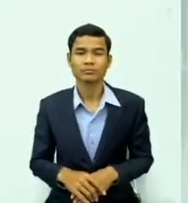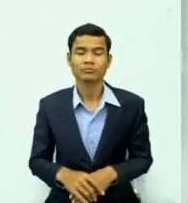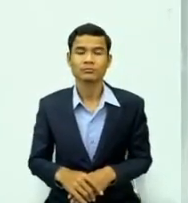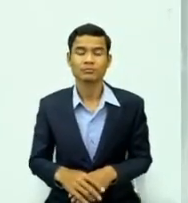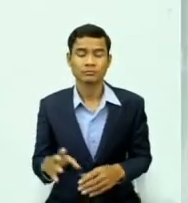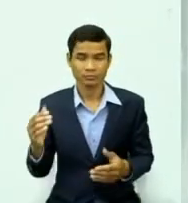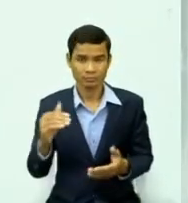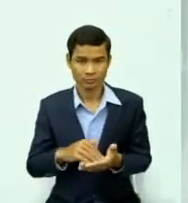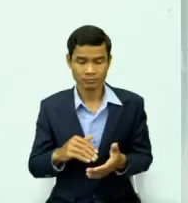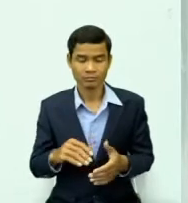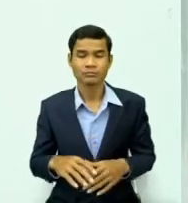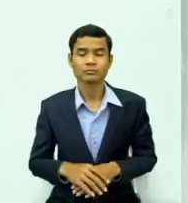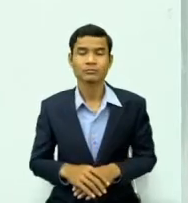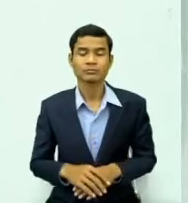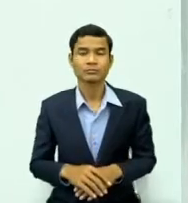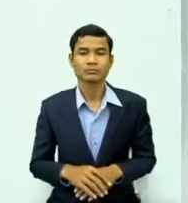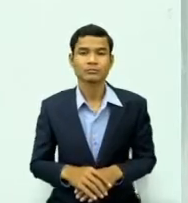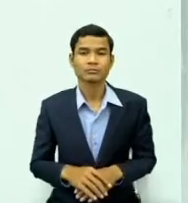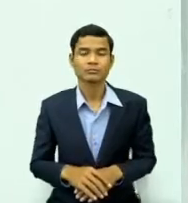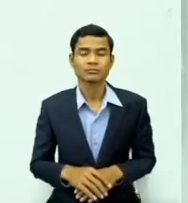chà một đoàn tiết